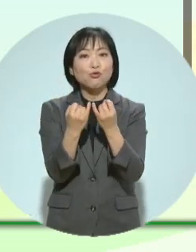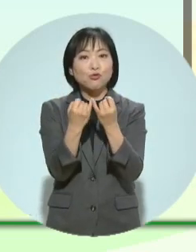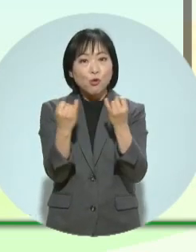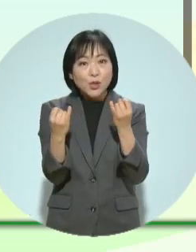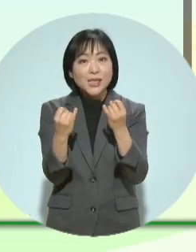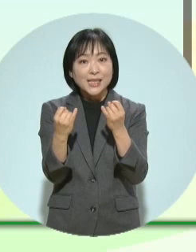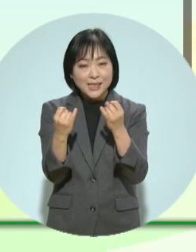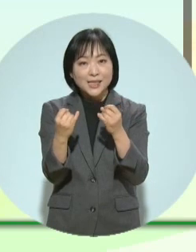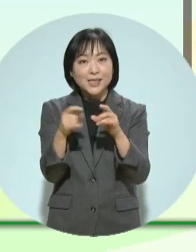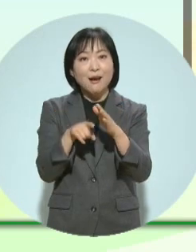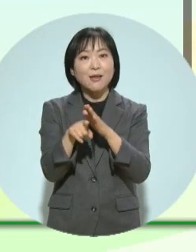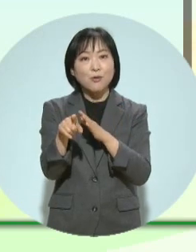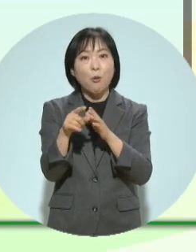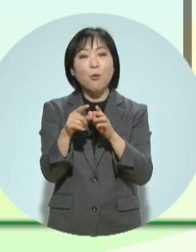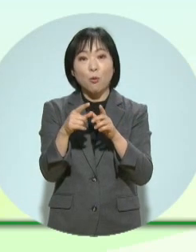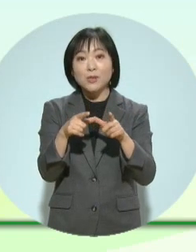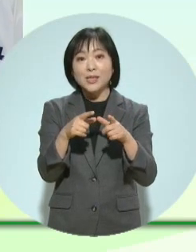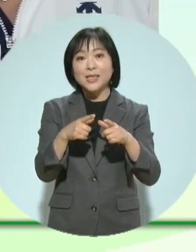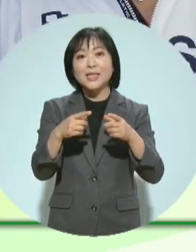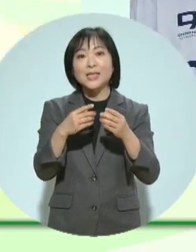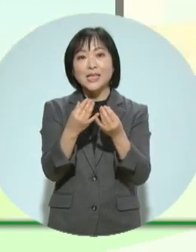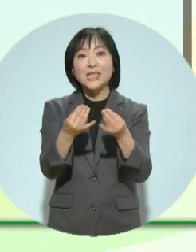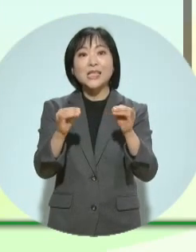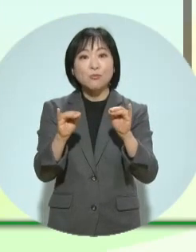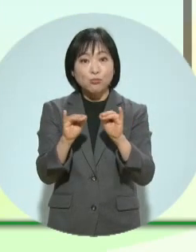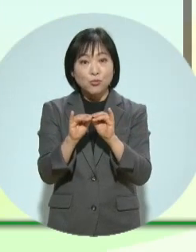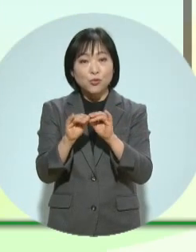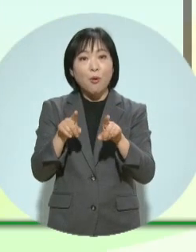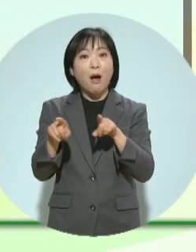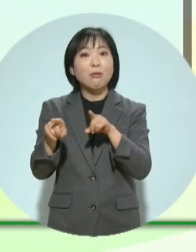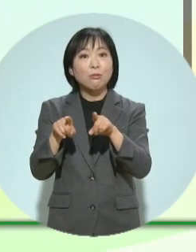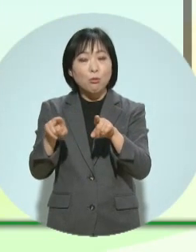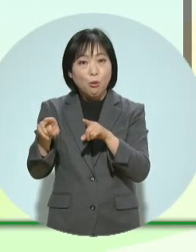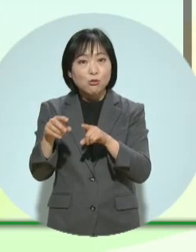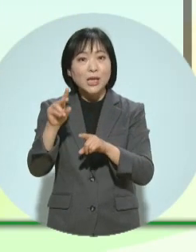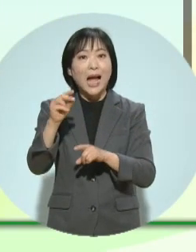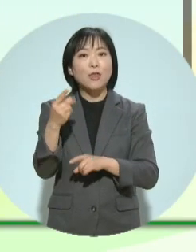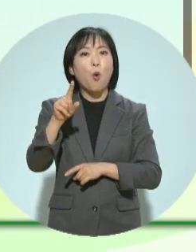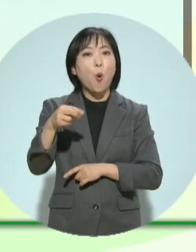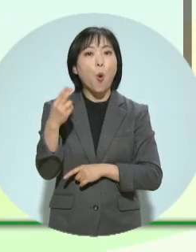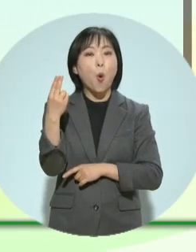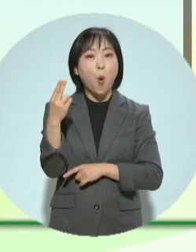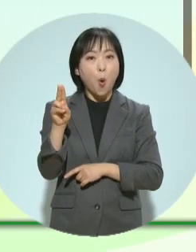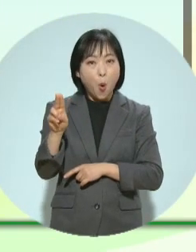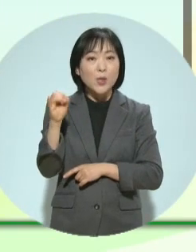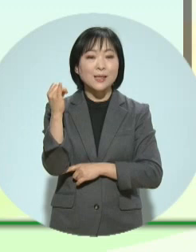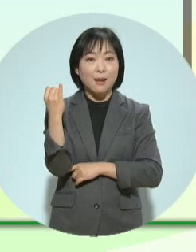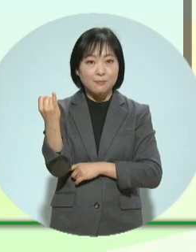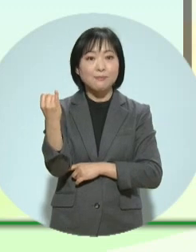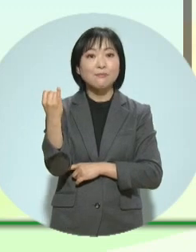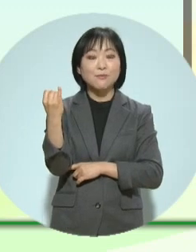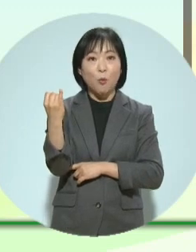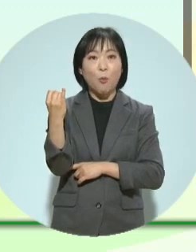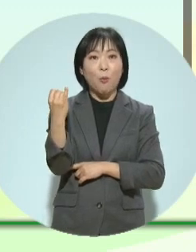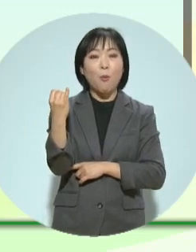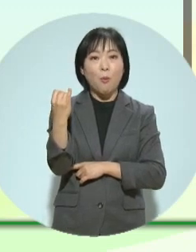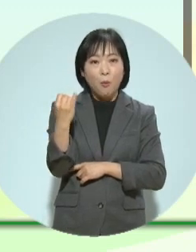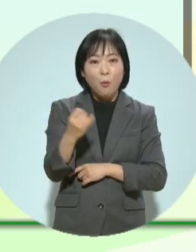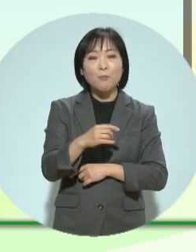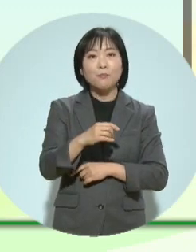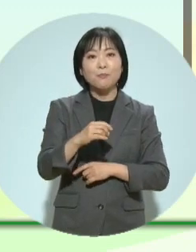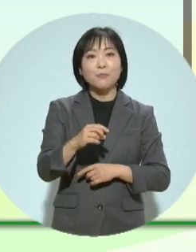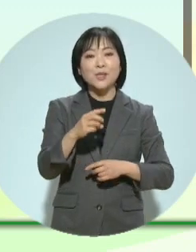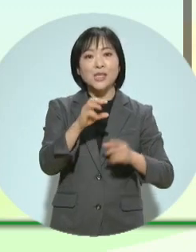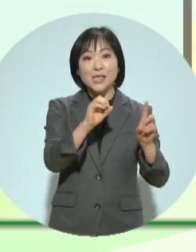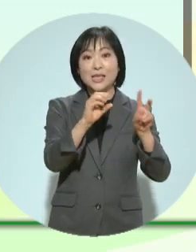や東京2020パラリンピック水泳金メダリストの木村敬一さんらをゲ